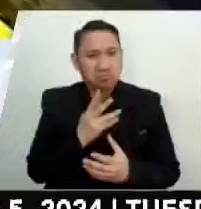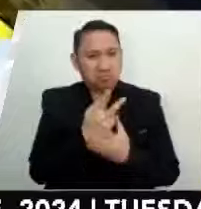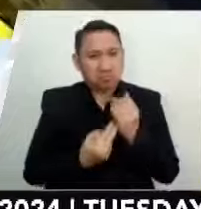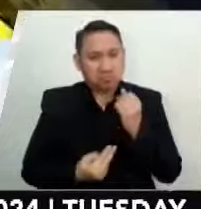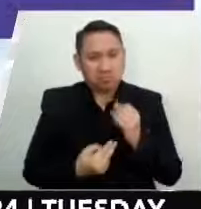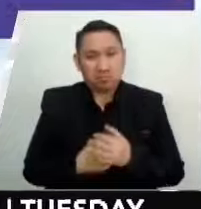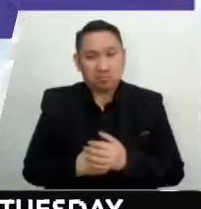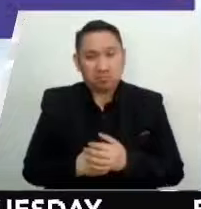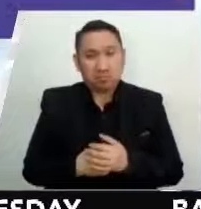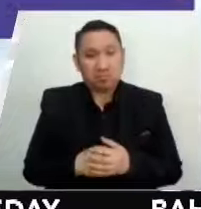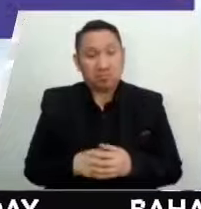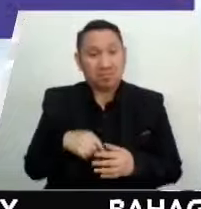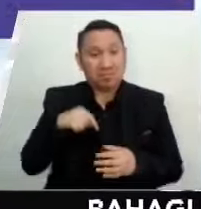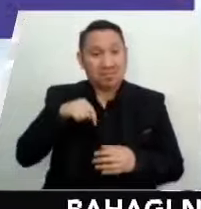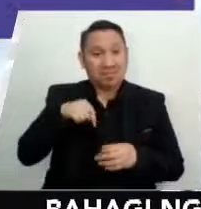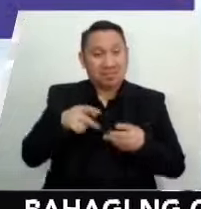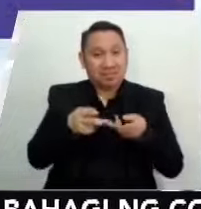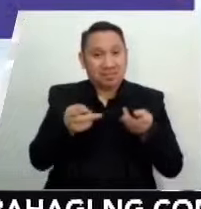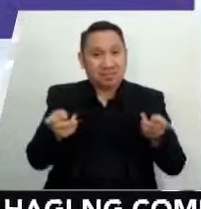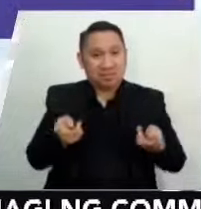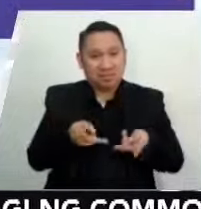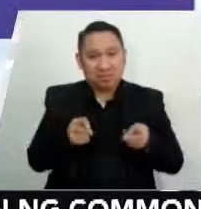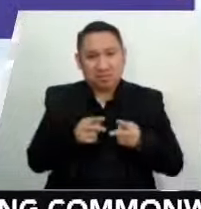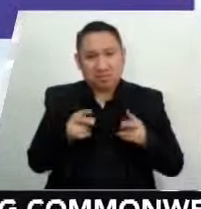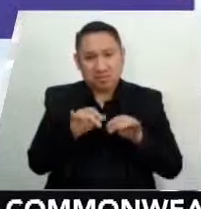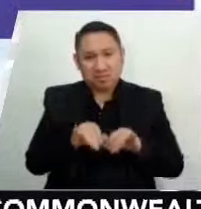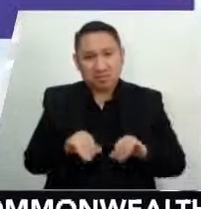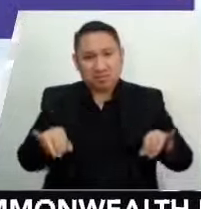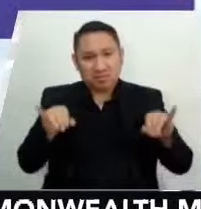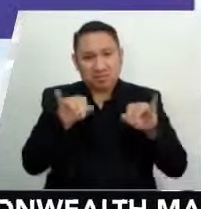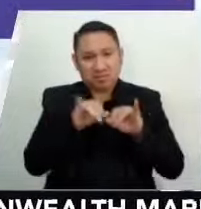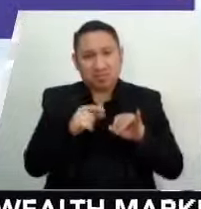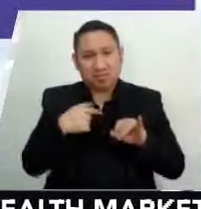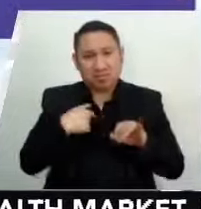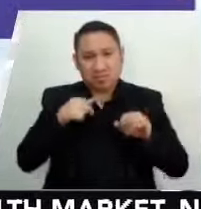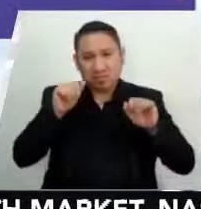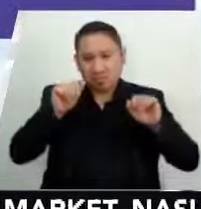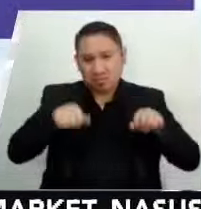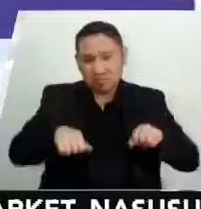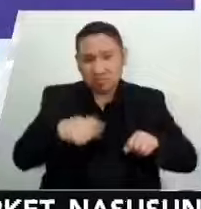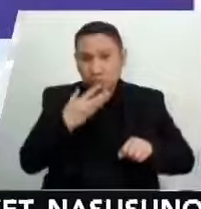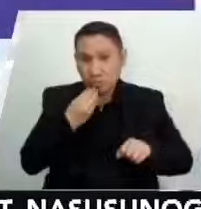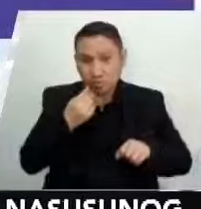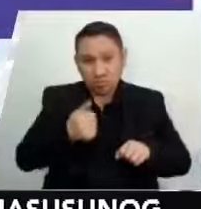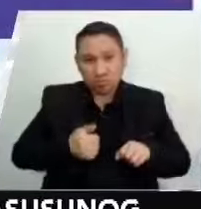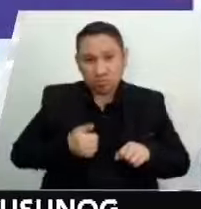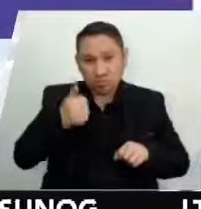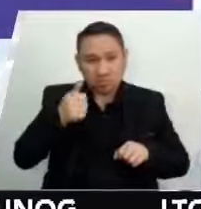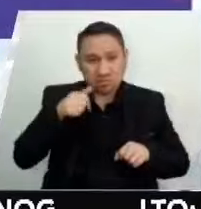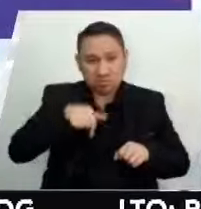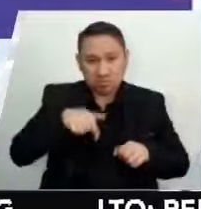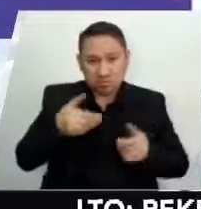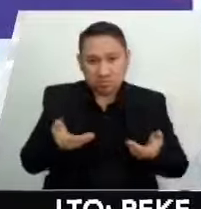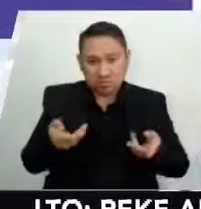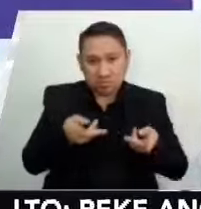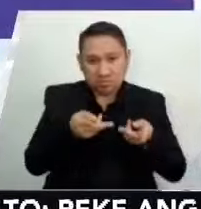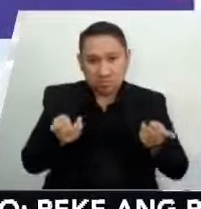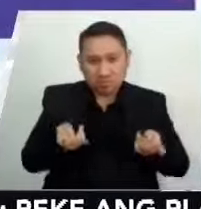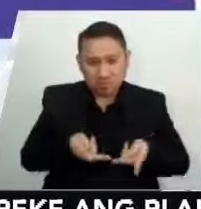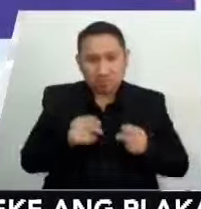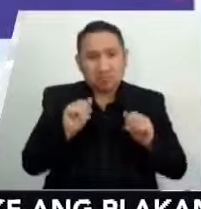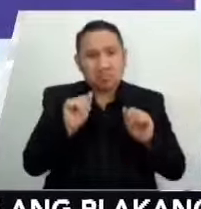mahalaga sa dalawang kandidato dahil dito posibleng manalo kung sino ang mananalo dito sa pennsylvania siya ang posibleng ideklarang